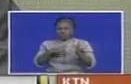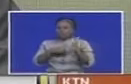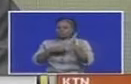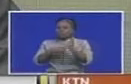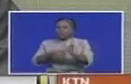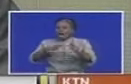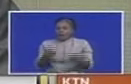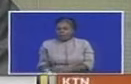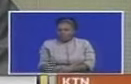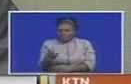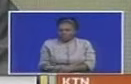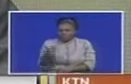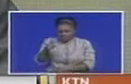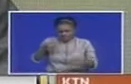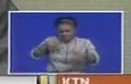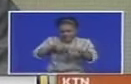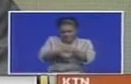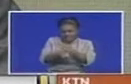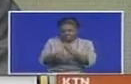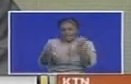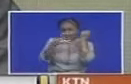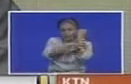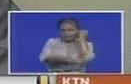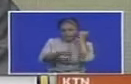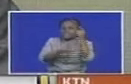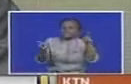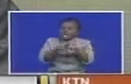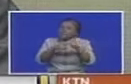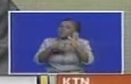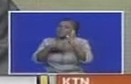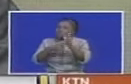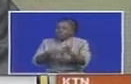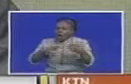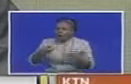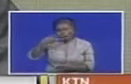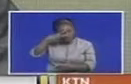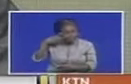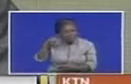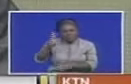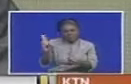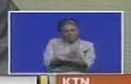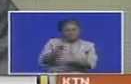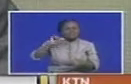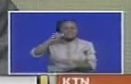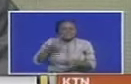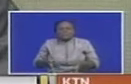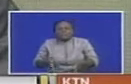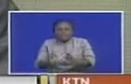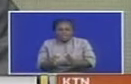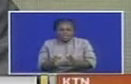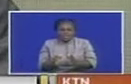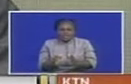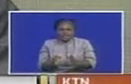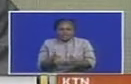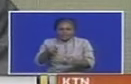jinsi mabomu hayo yalivyoingizwa humu nchini na vile vile jinsi magaidi wanavyotumia mbinu mpya na